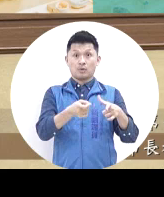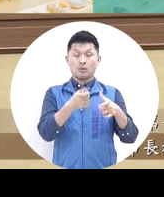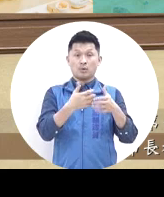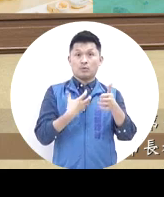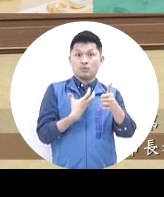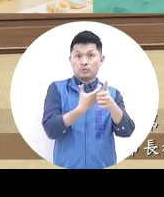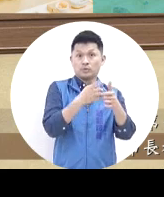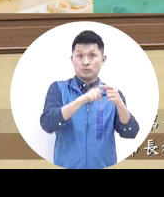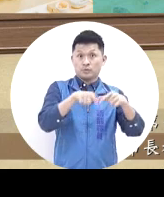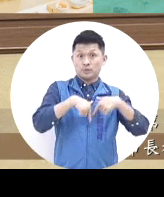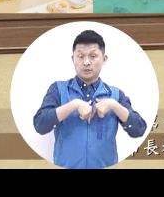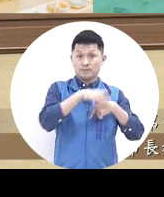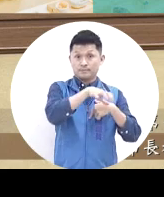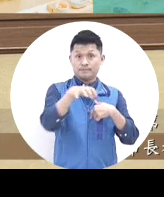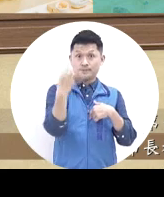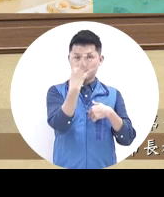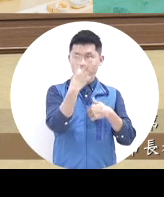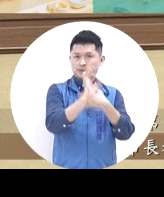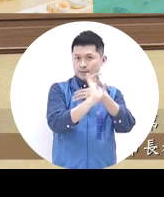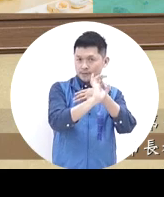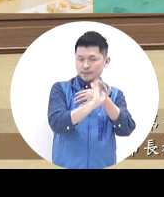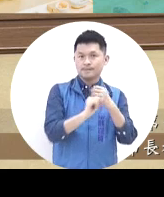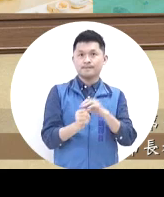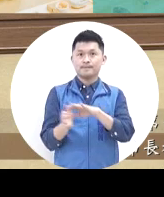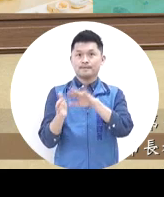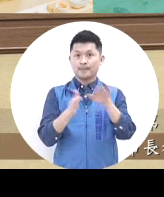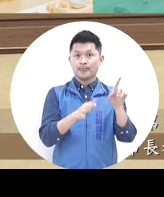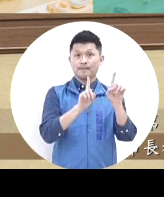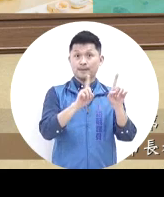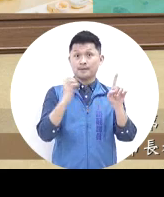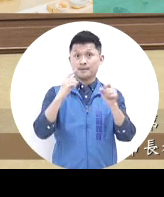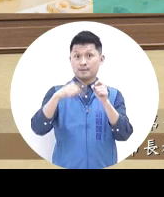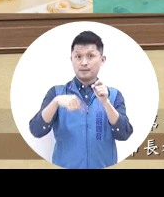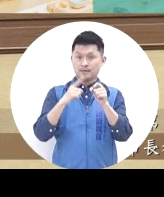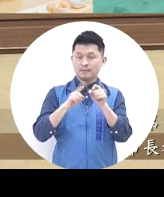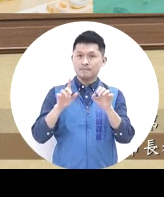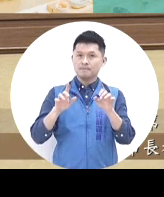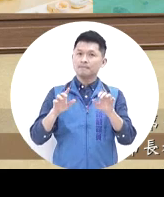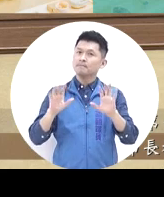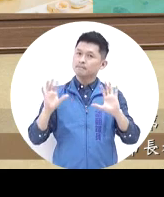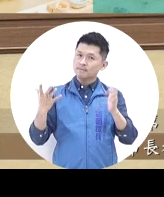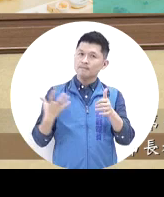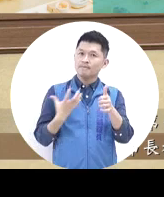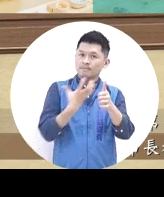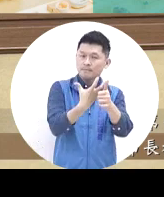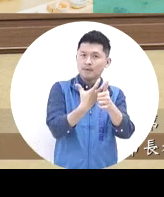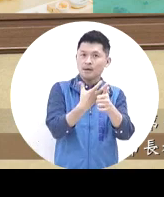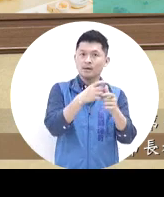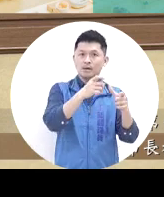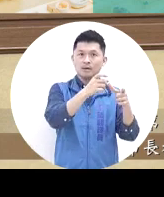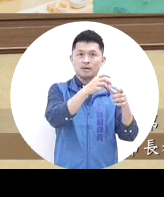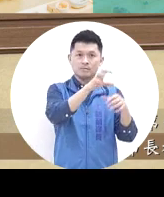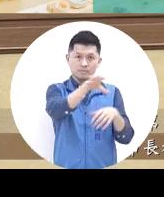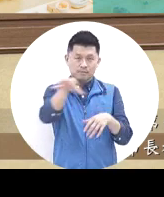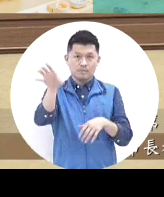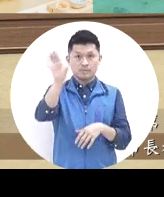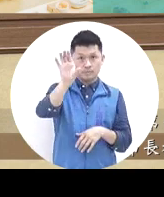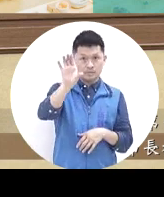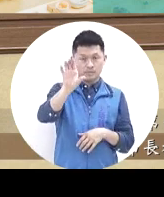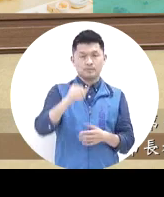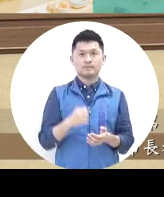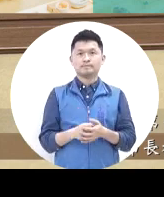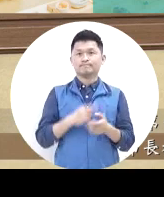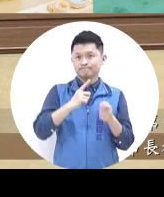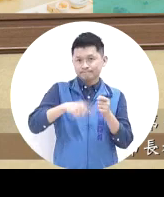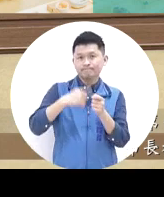心试办，另外110年今年预计要发包完成90家，我们会逐年